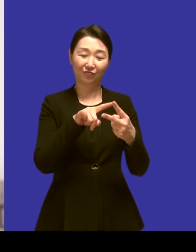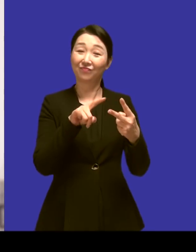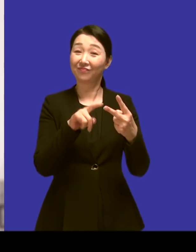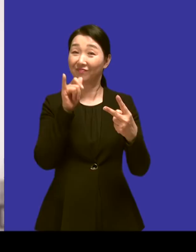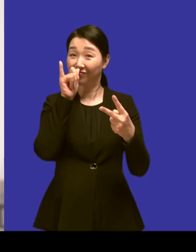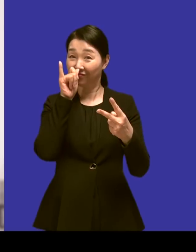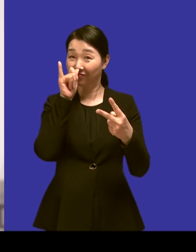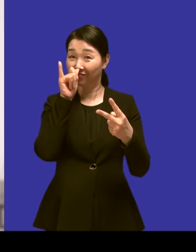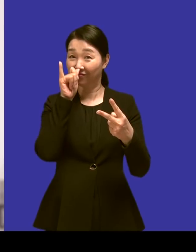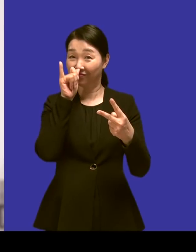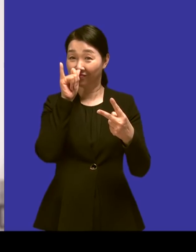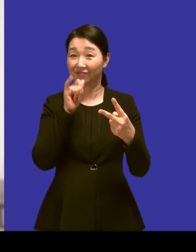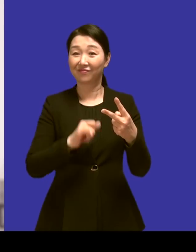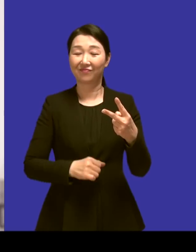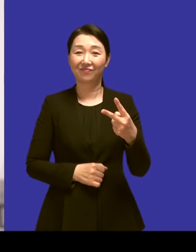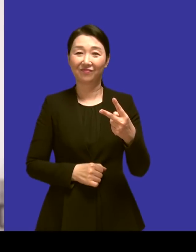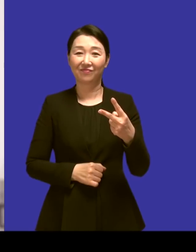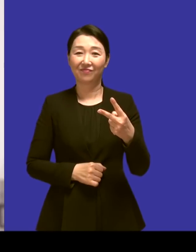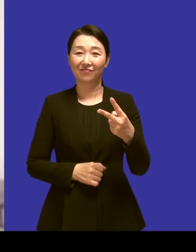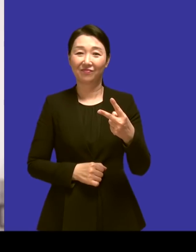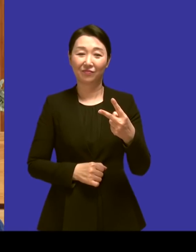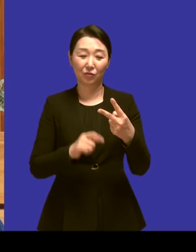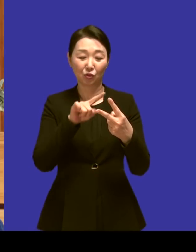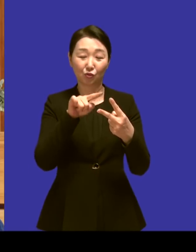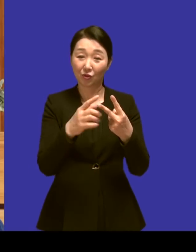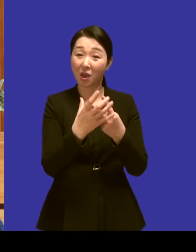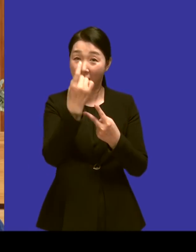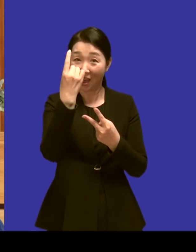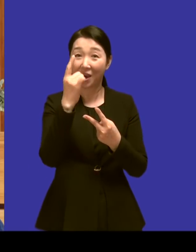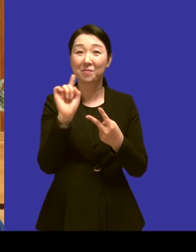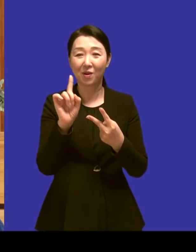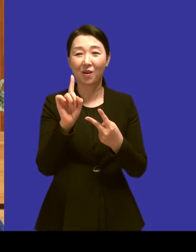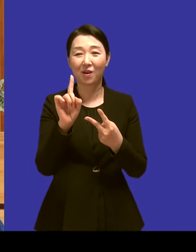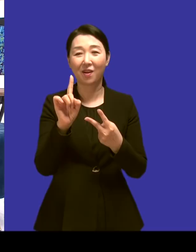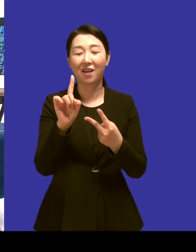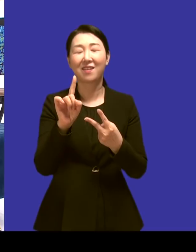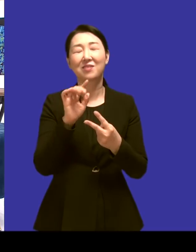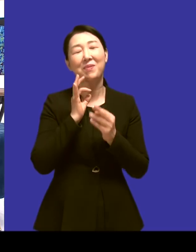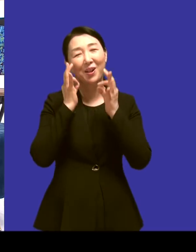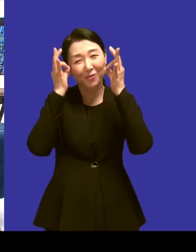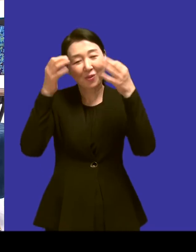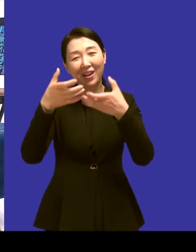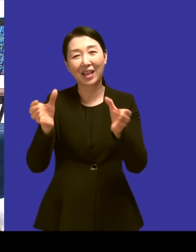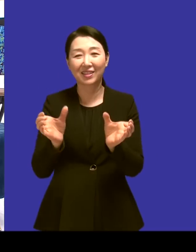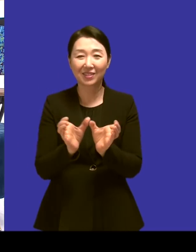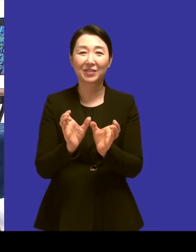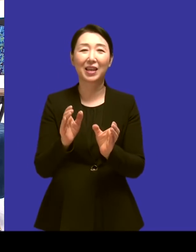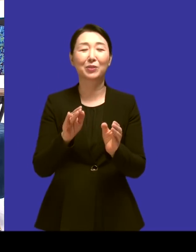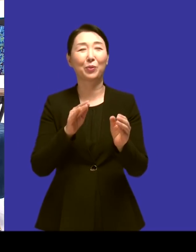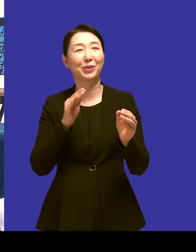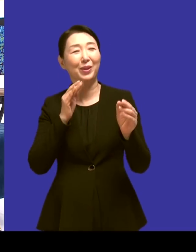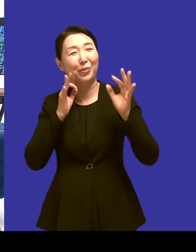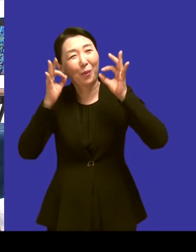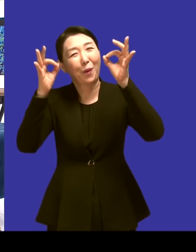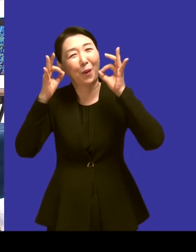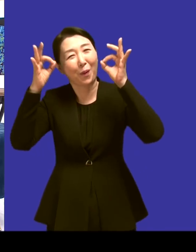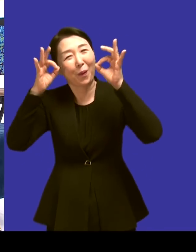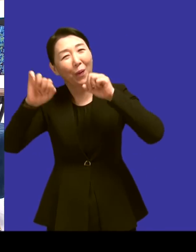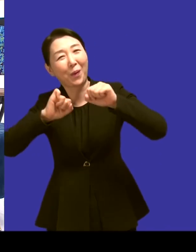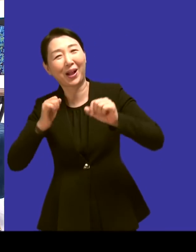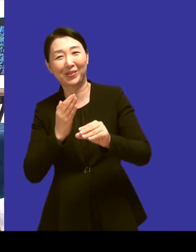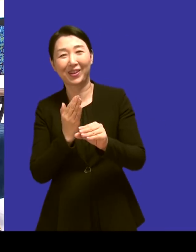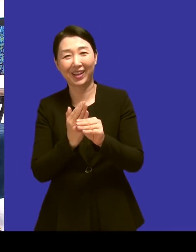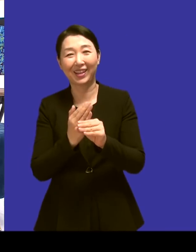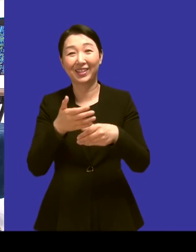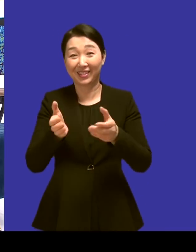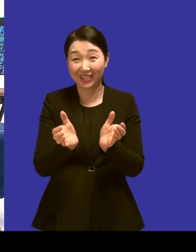가지인데 공통된 거는 발버둥 치는 팀인 것 같아요. 그래서 계속해서 뭔가 발버둥을 치고 있는 팀인데